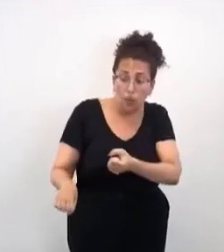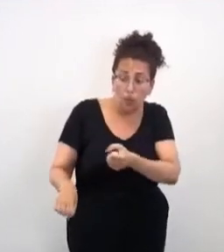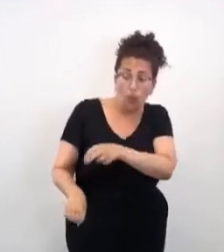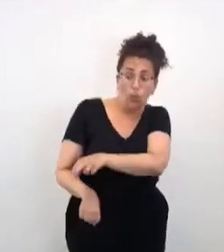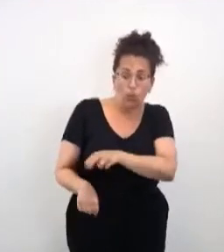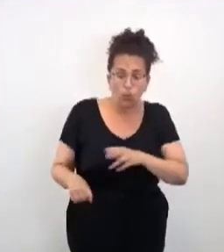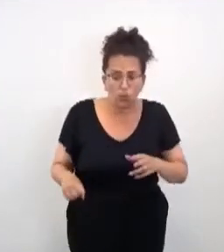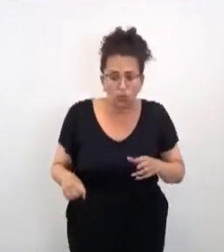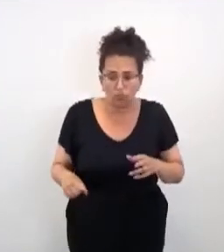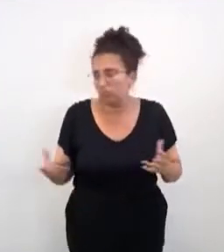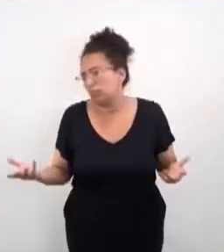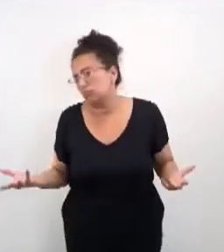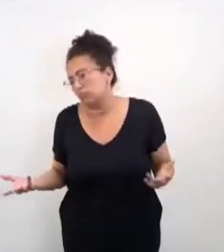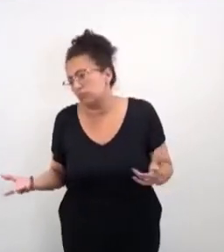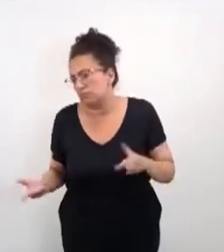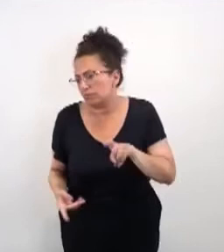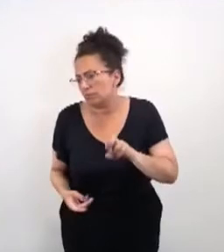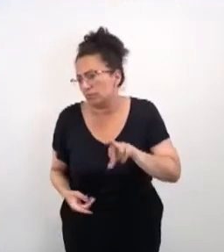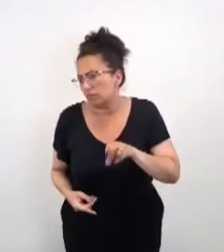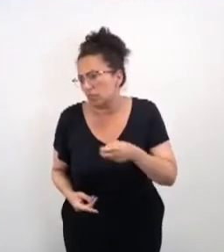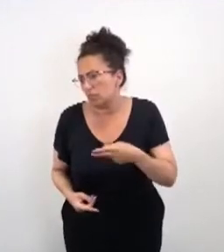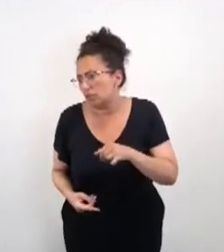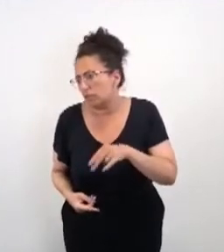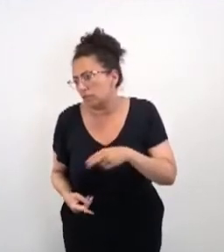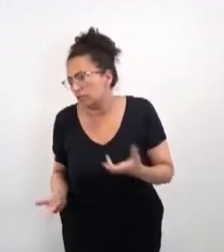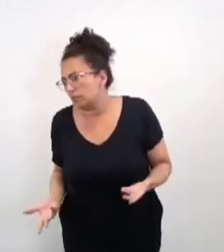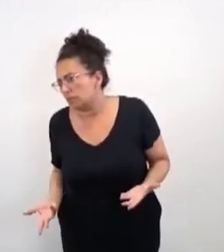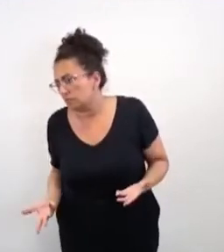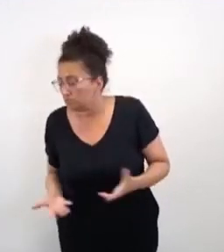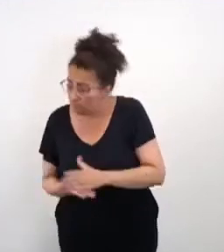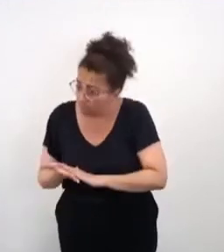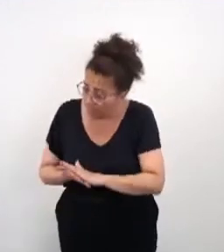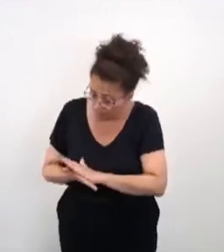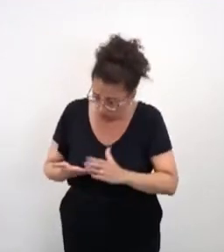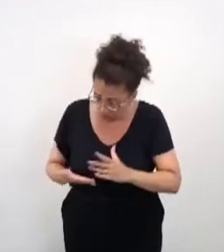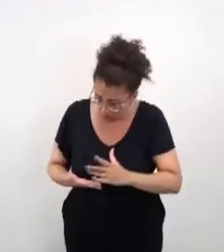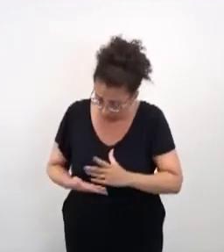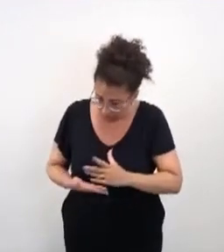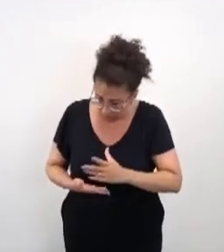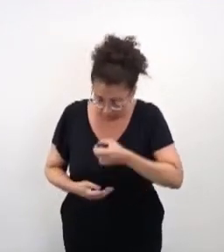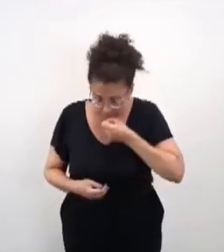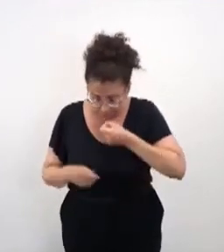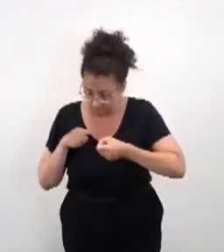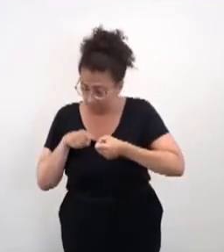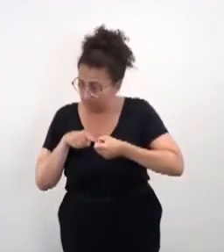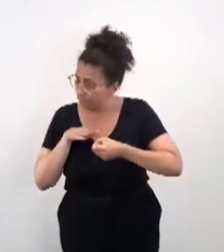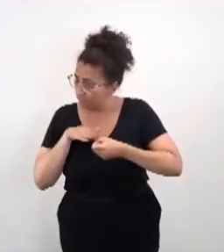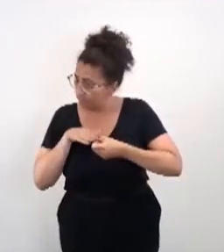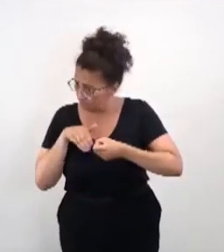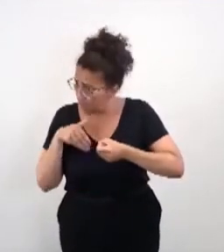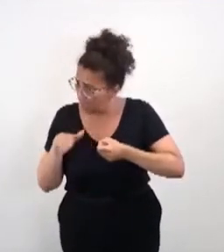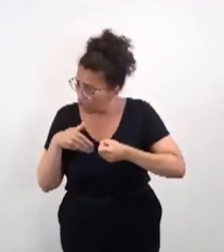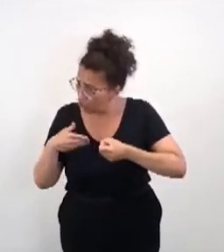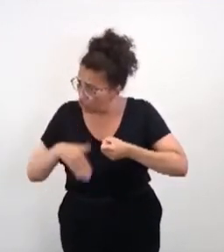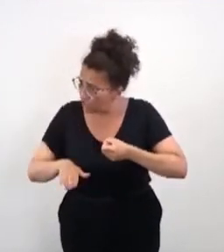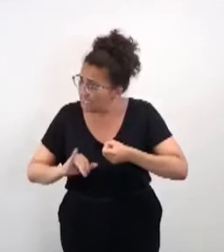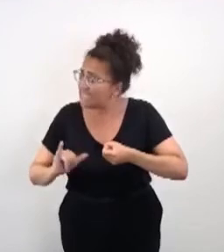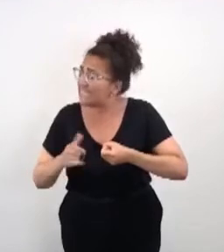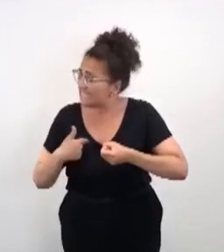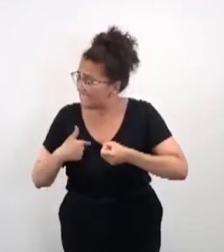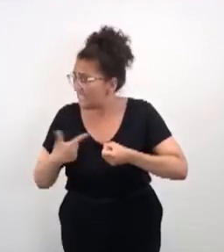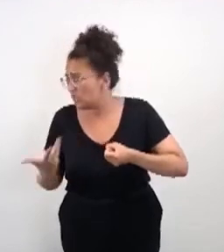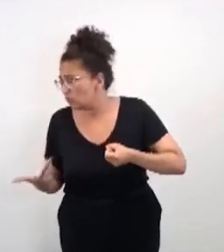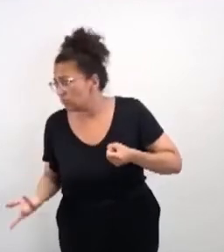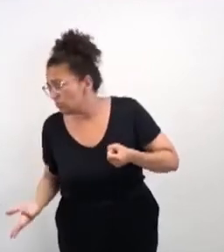Non mais Véronique, pardon, c'est moi qui ai la parole. Donc. Exactement ce que j'étais en train de dire, que tu les as parlé. Donc,